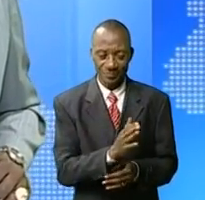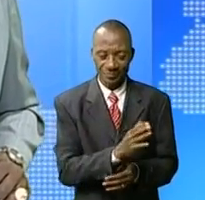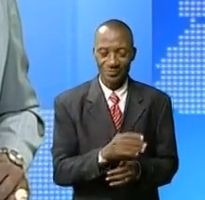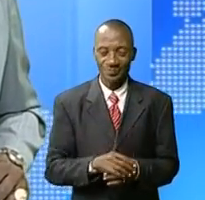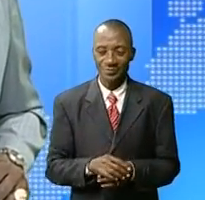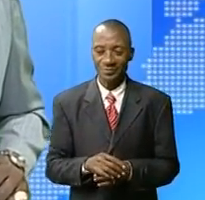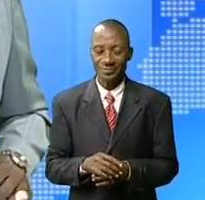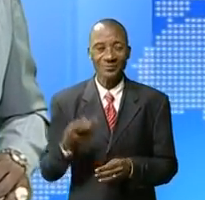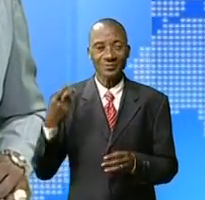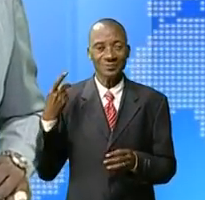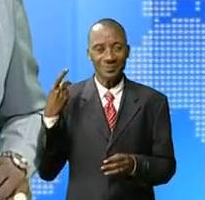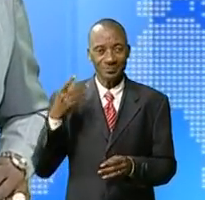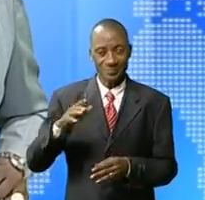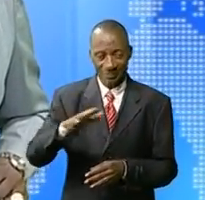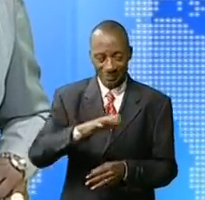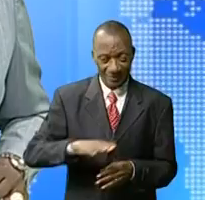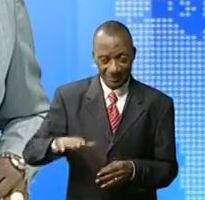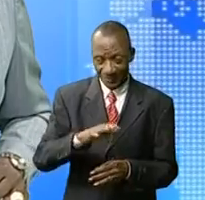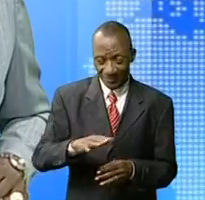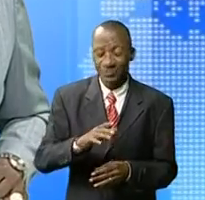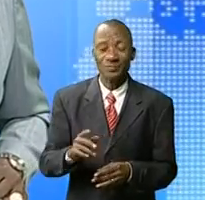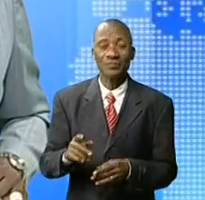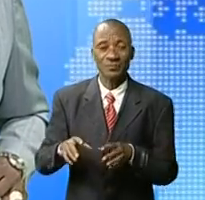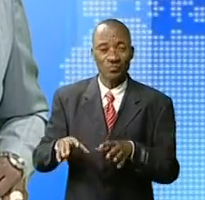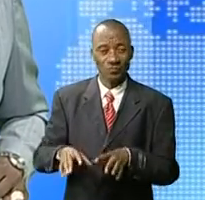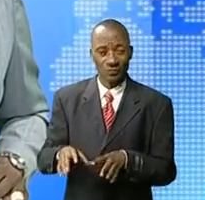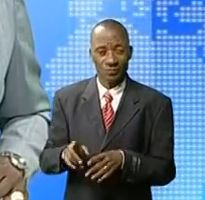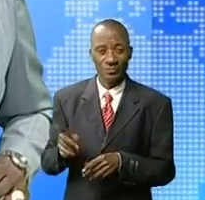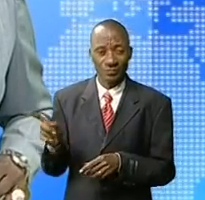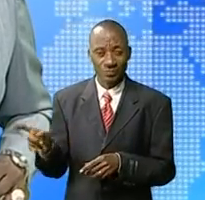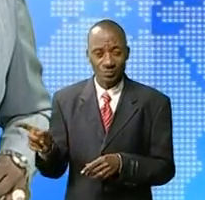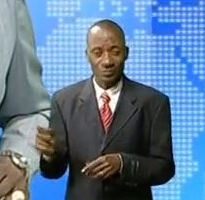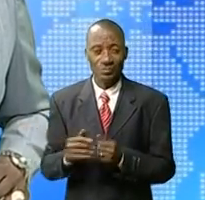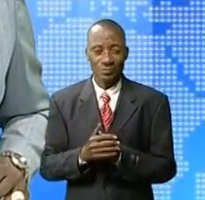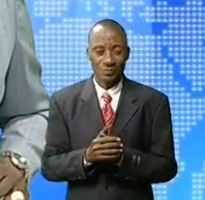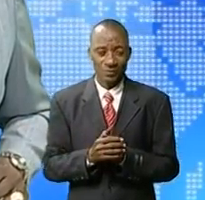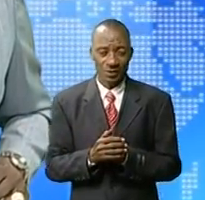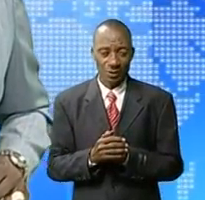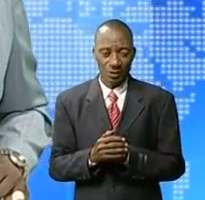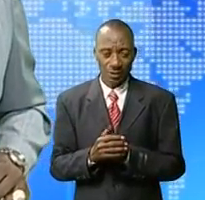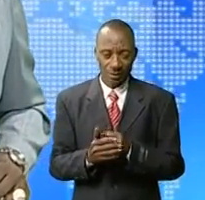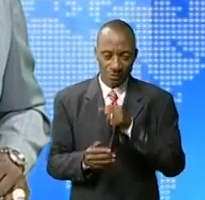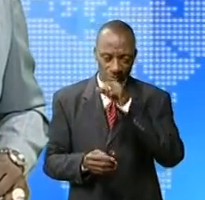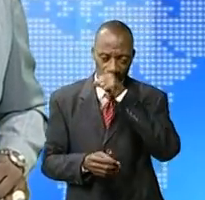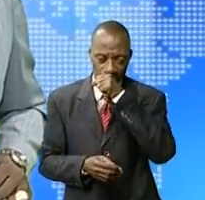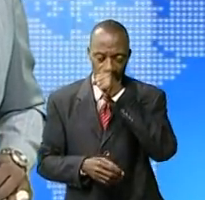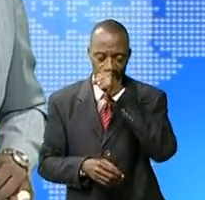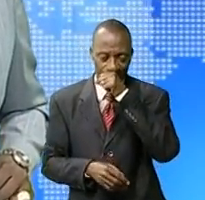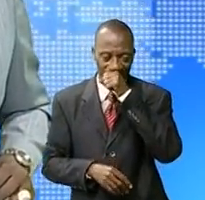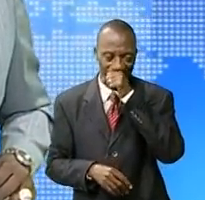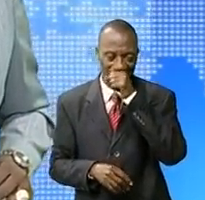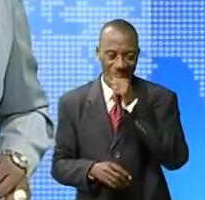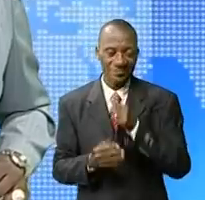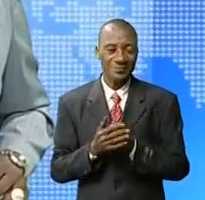les épreuves des instituts techniques médicales et ISTEM a été lancé le 30 août sur toute l'étendue du territoire national